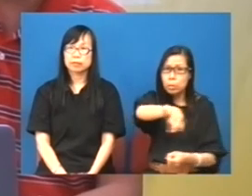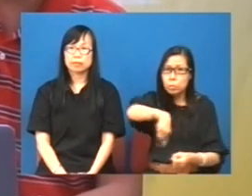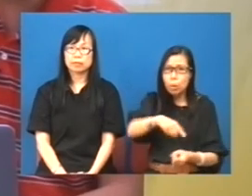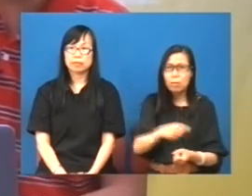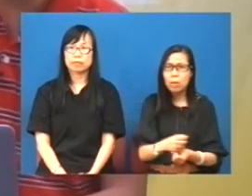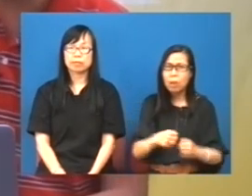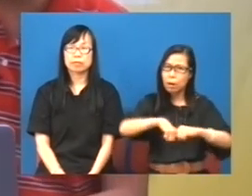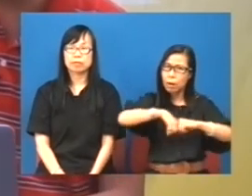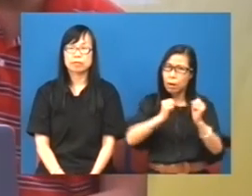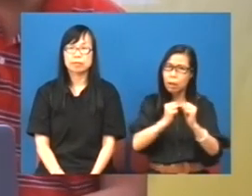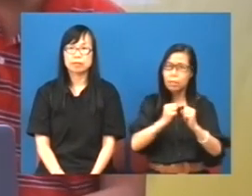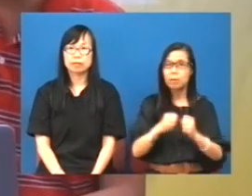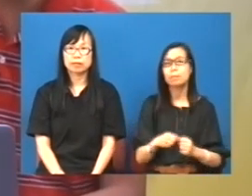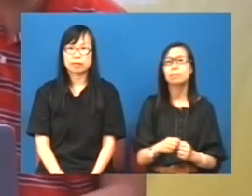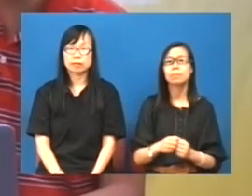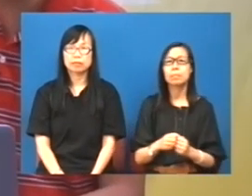海一圈一圈